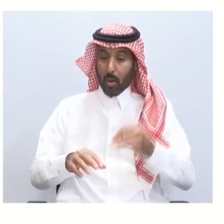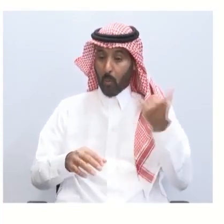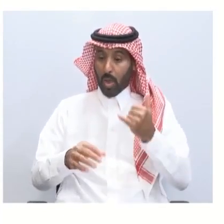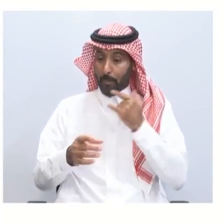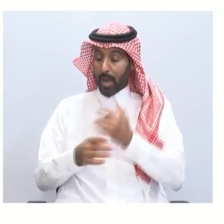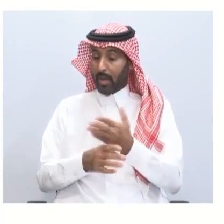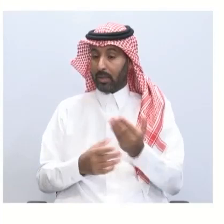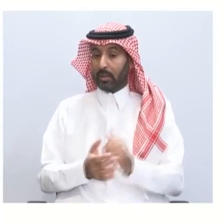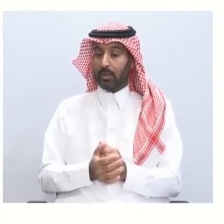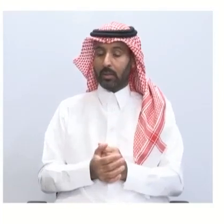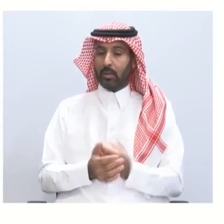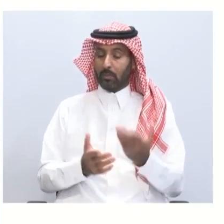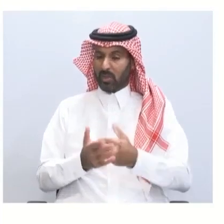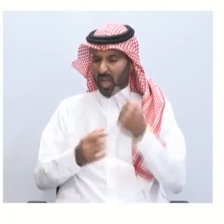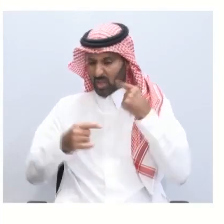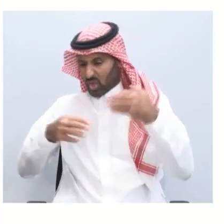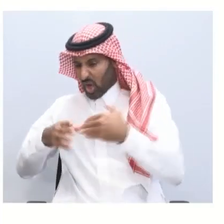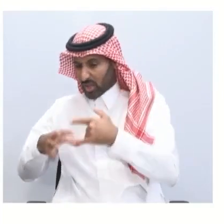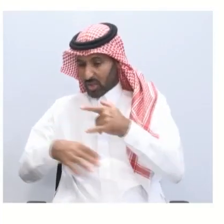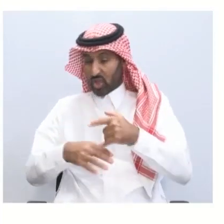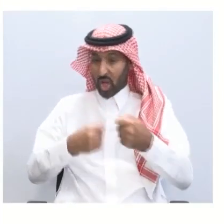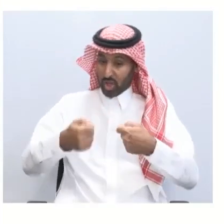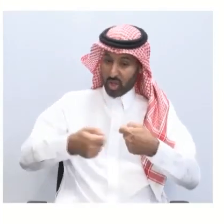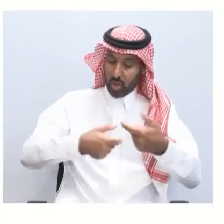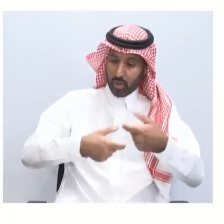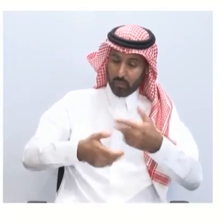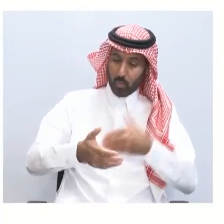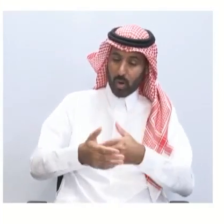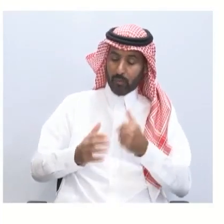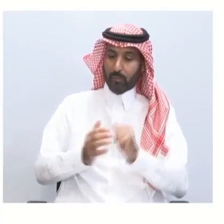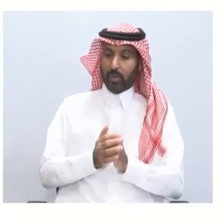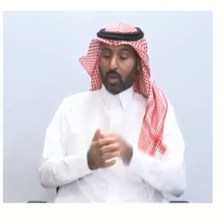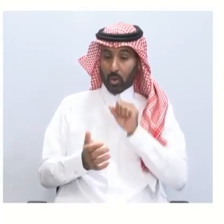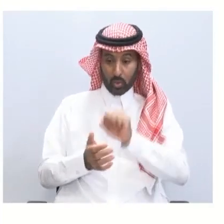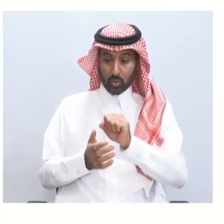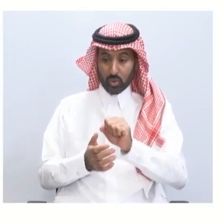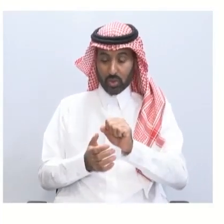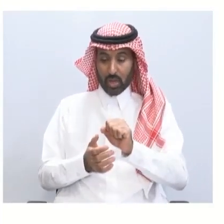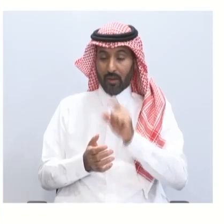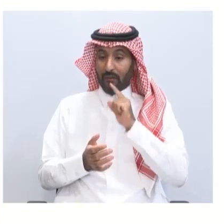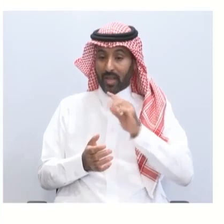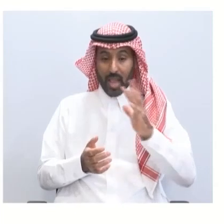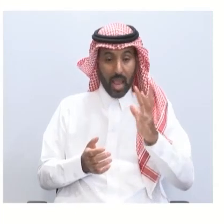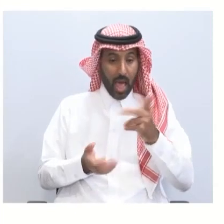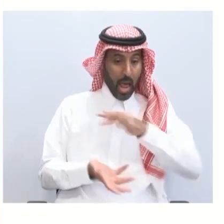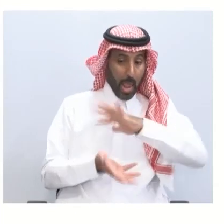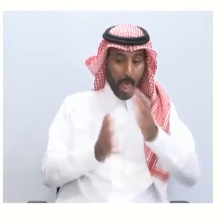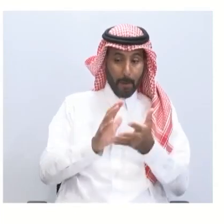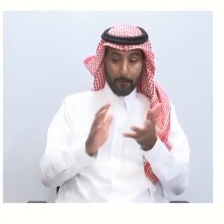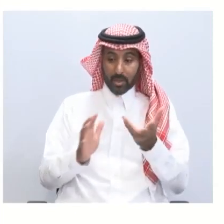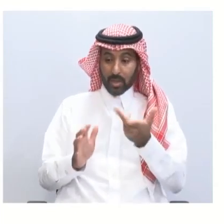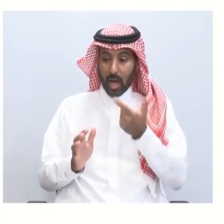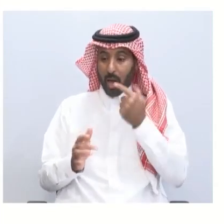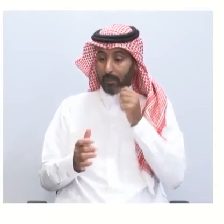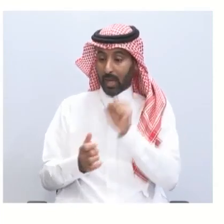للحد من تعدي الجهات التجاريه ف الخصوصيه في العالم الرقمي هي حق